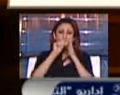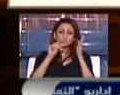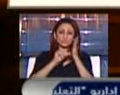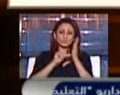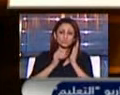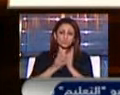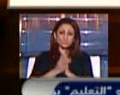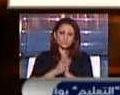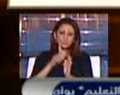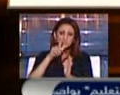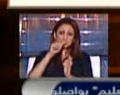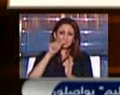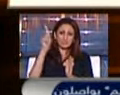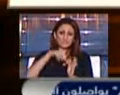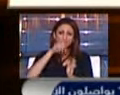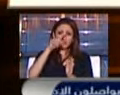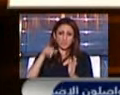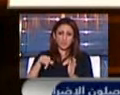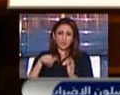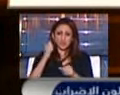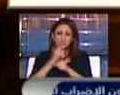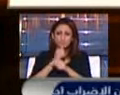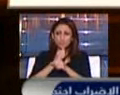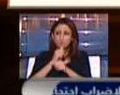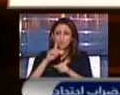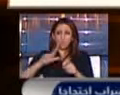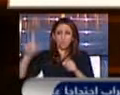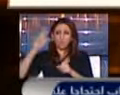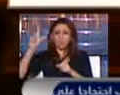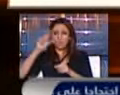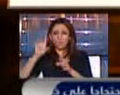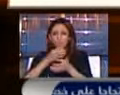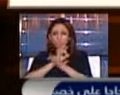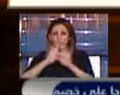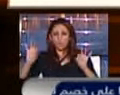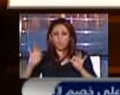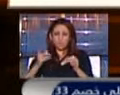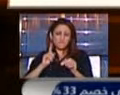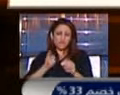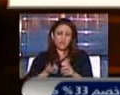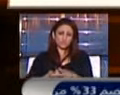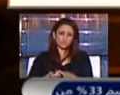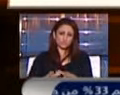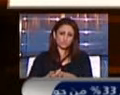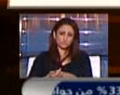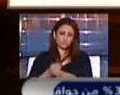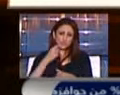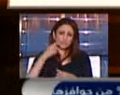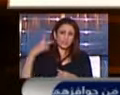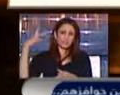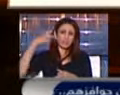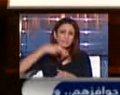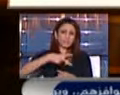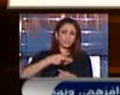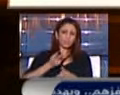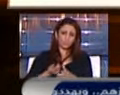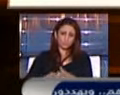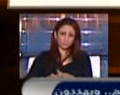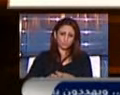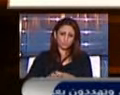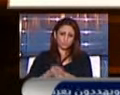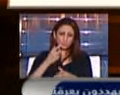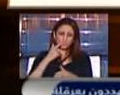يقلص 60% من صلاحياته؟ يعني يراعي الجميع ماذا يحدث؟ هذا الدكتاتور يريد ان يحمي